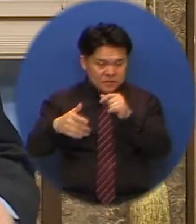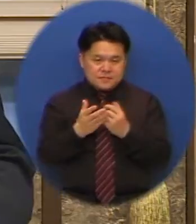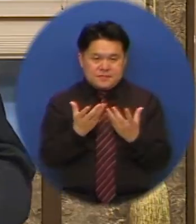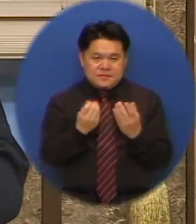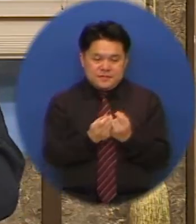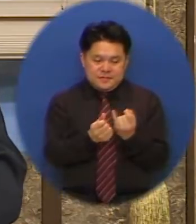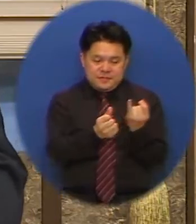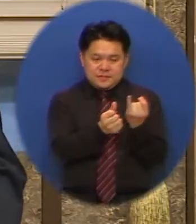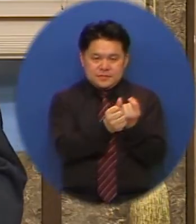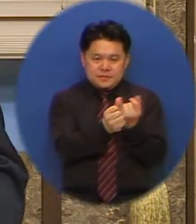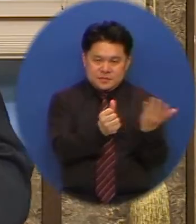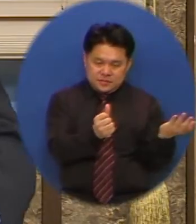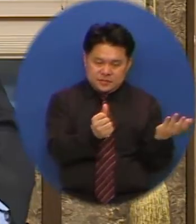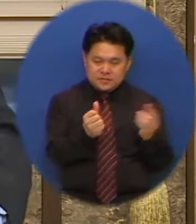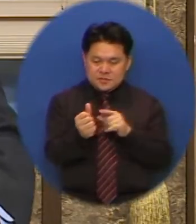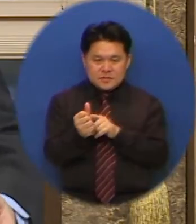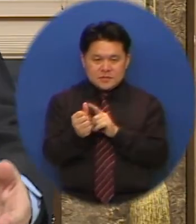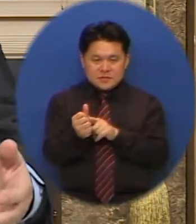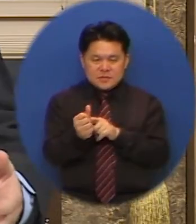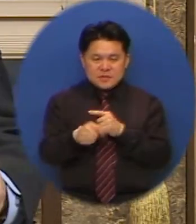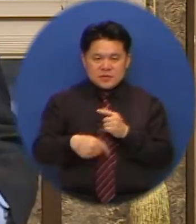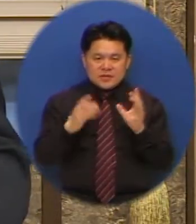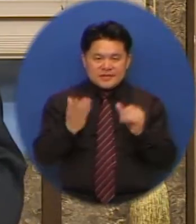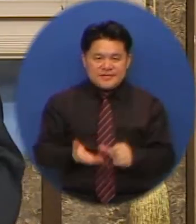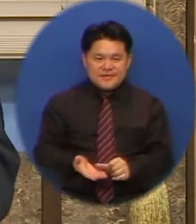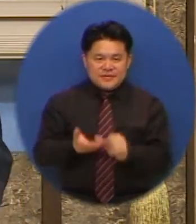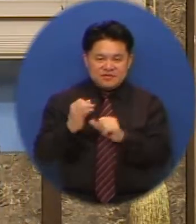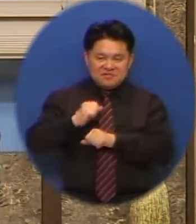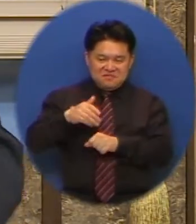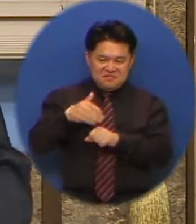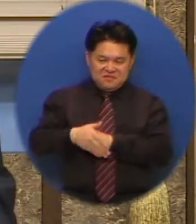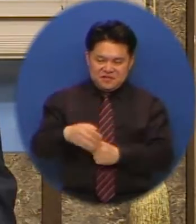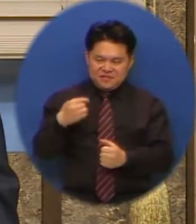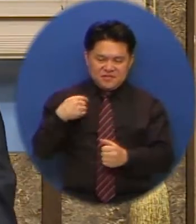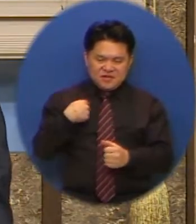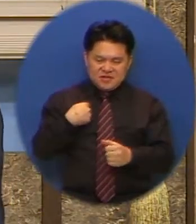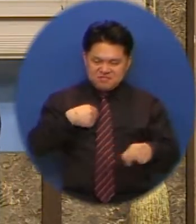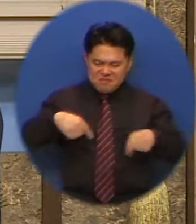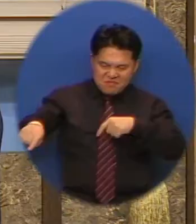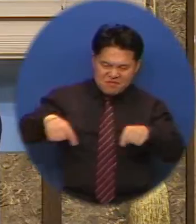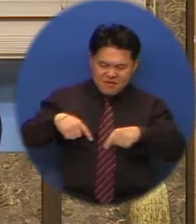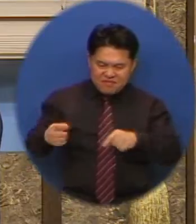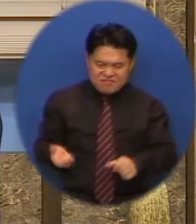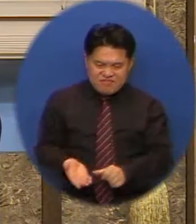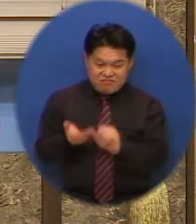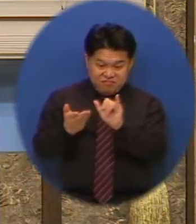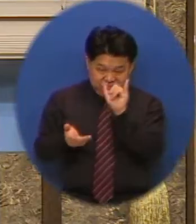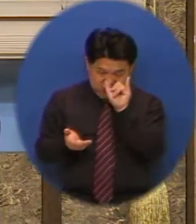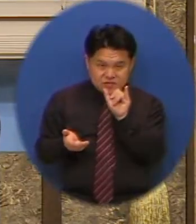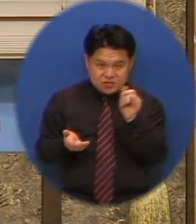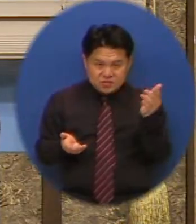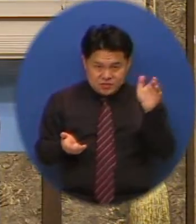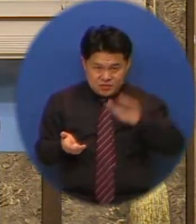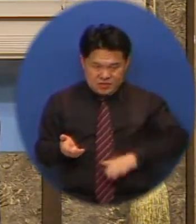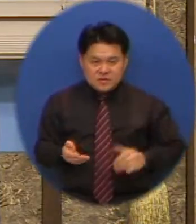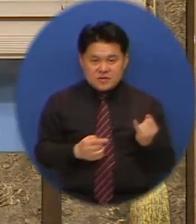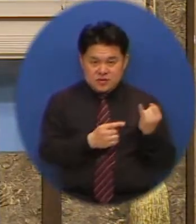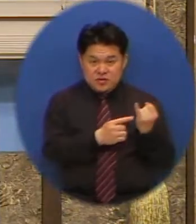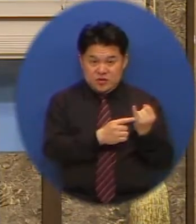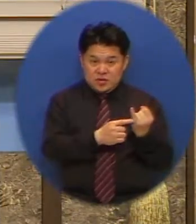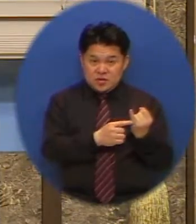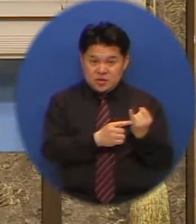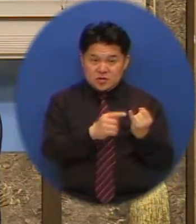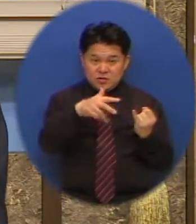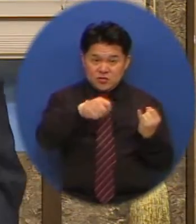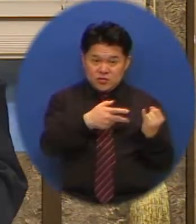죽어서 애들을 키우는데 군대식으로 이게 군 출신이라서 군대식으로 네. 키우거든요. 네. 거기 이제 줄리 앤드루라는